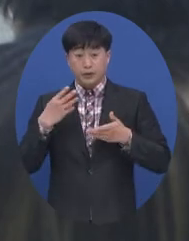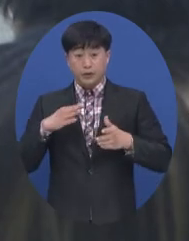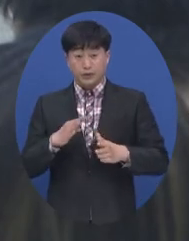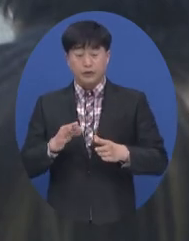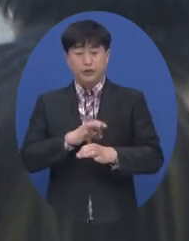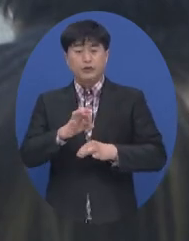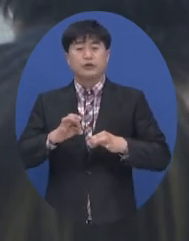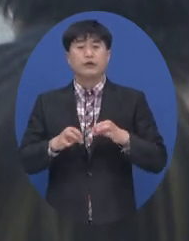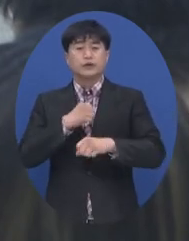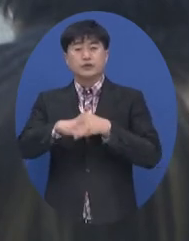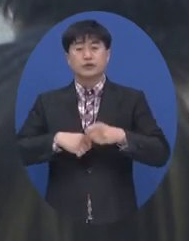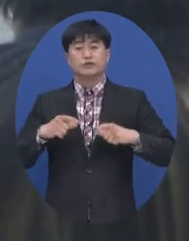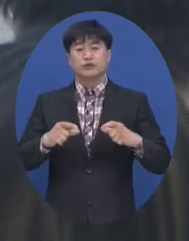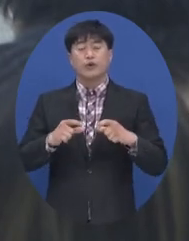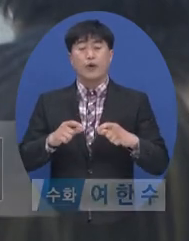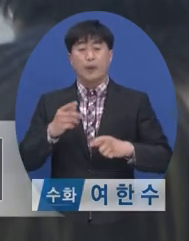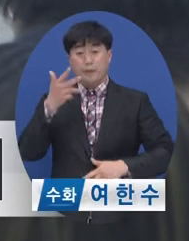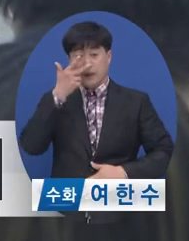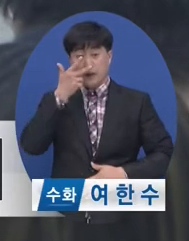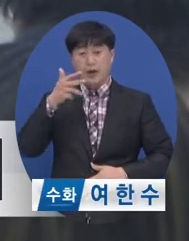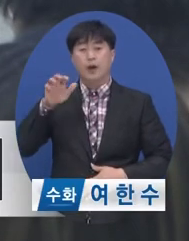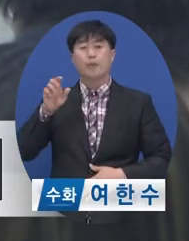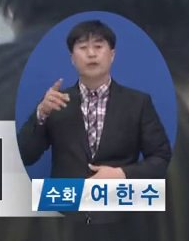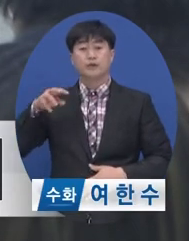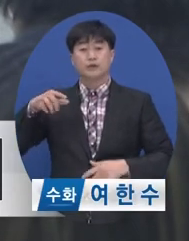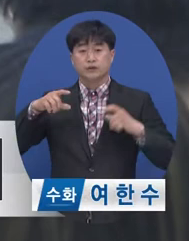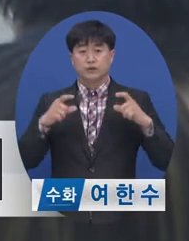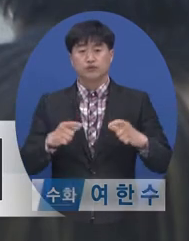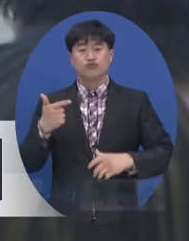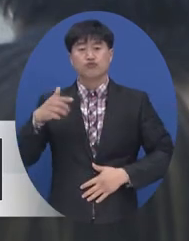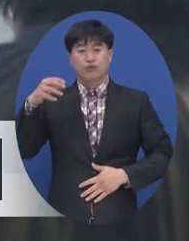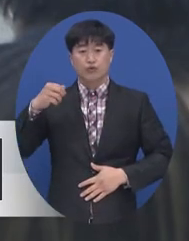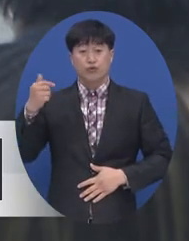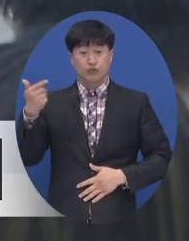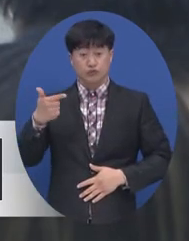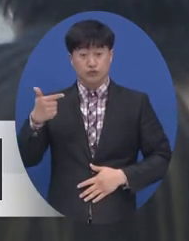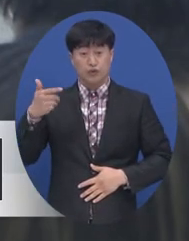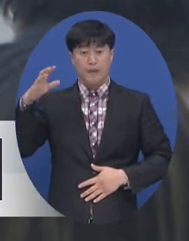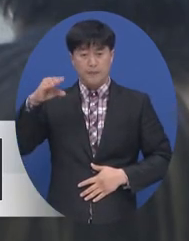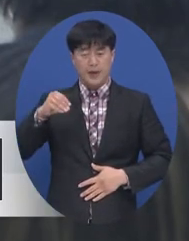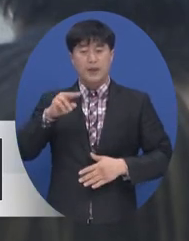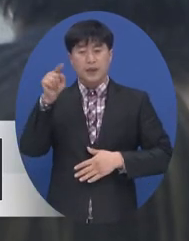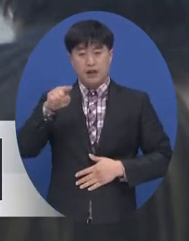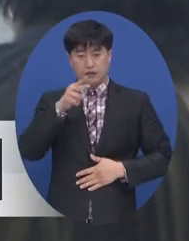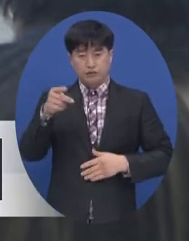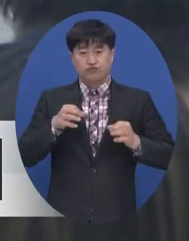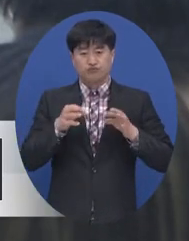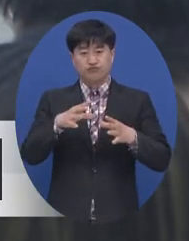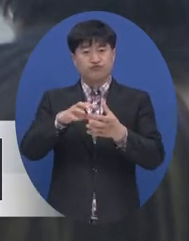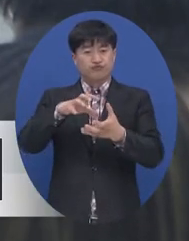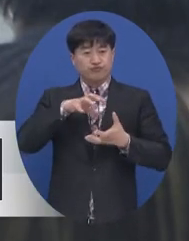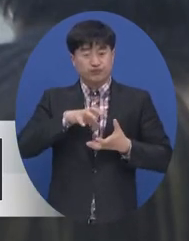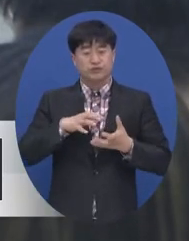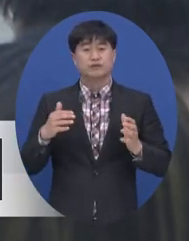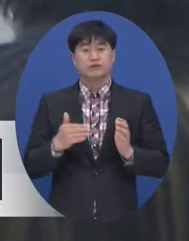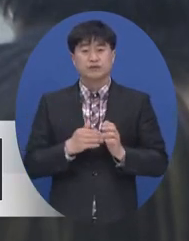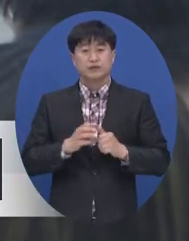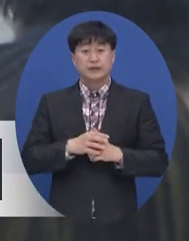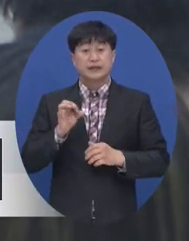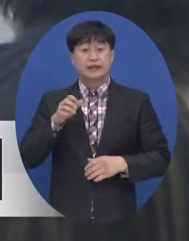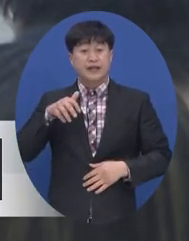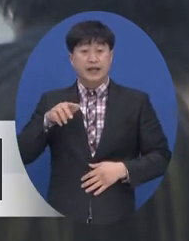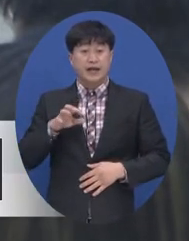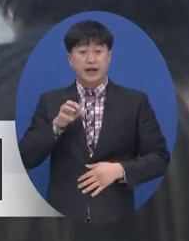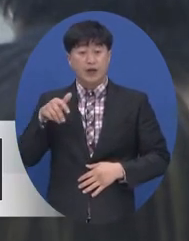경기도가 경기 경제자유구역 평택 포승지구에 6억 7,600만 달러 규모의 투자 유치를 이끌어냈습니다. 이케아 코리아 등